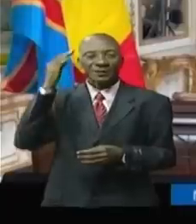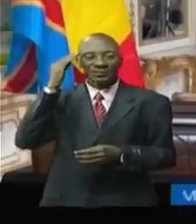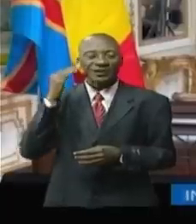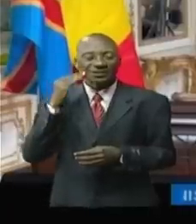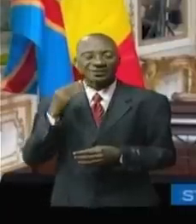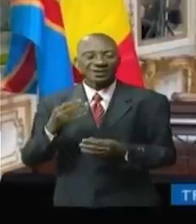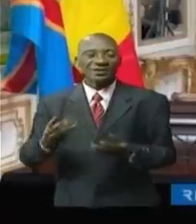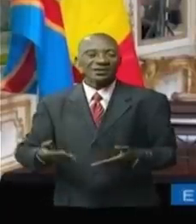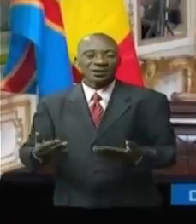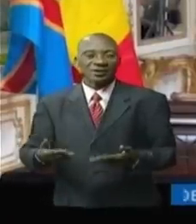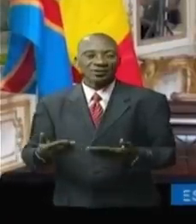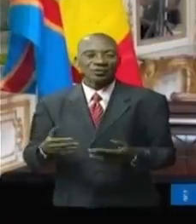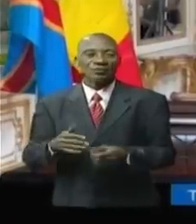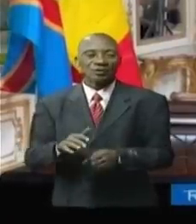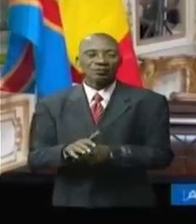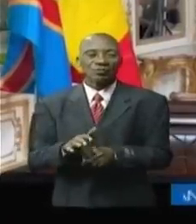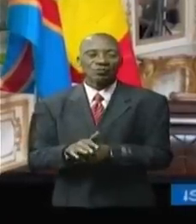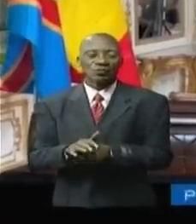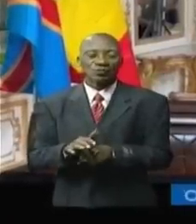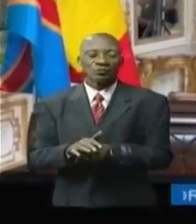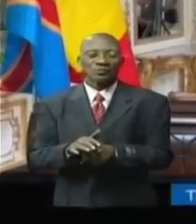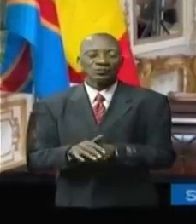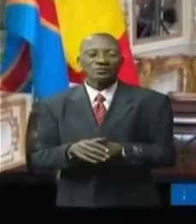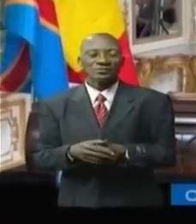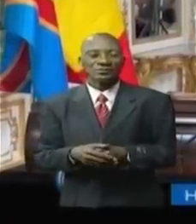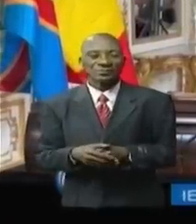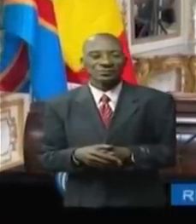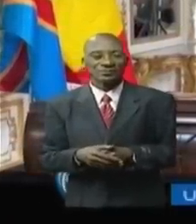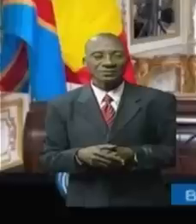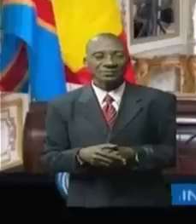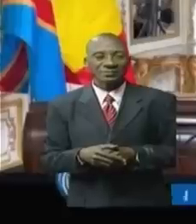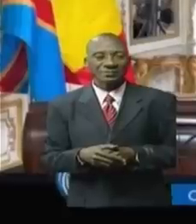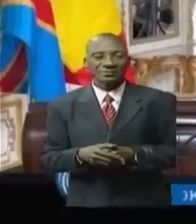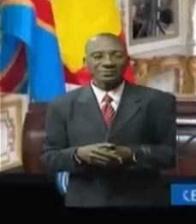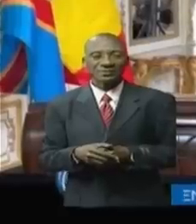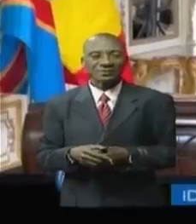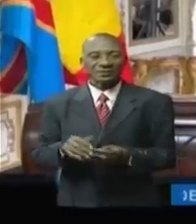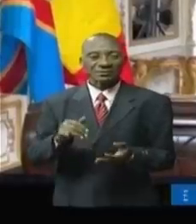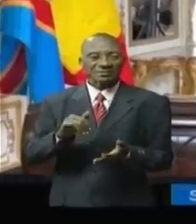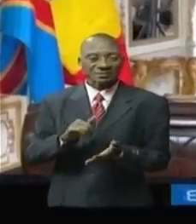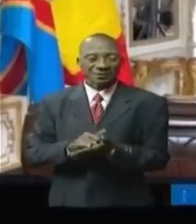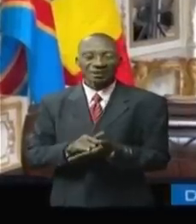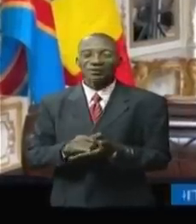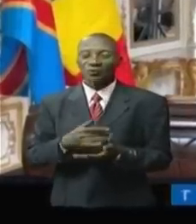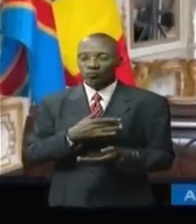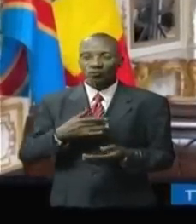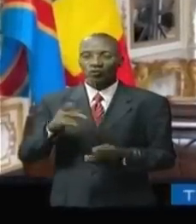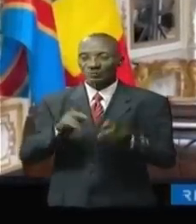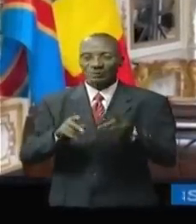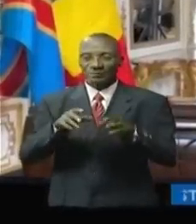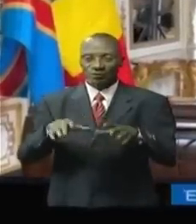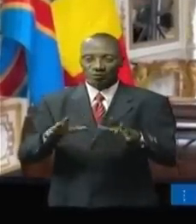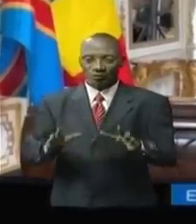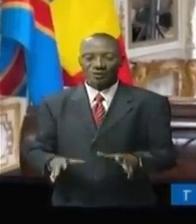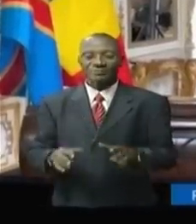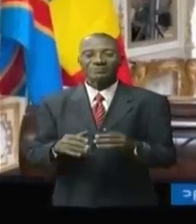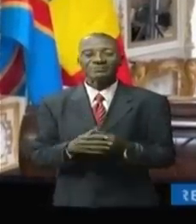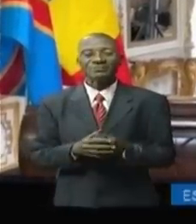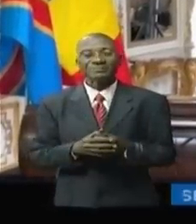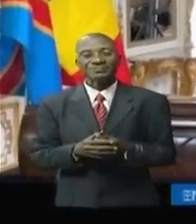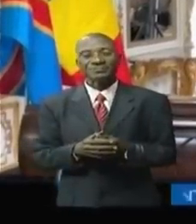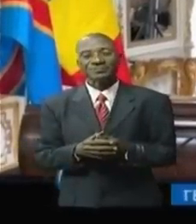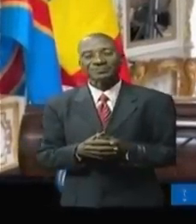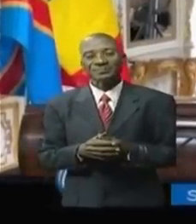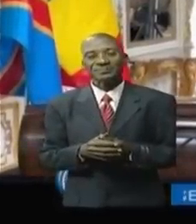Okito, qui, comme lui, ont perdu la vie dans des conditions tragiques. La lutte